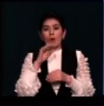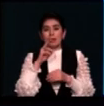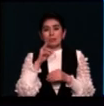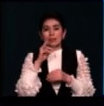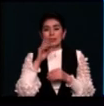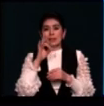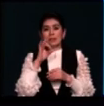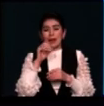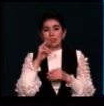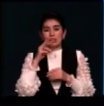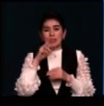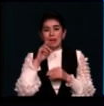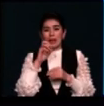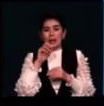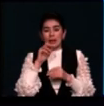Polikondensatlanish reaksiyalarida esa